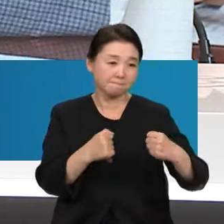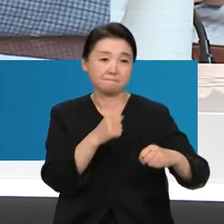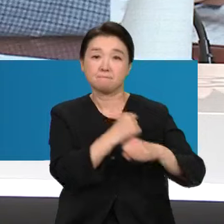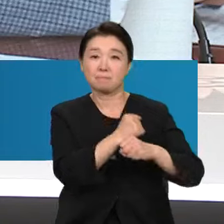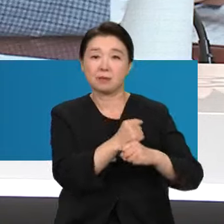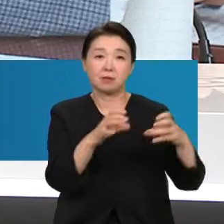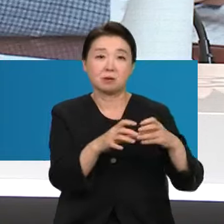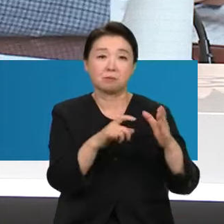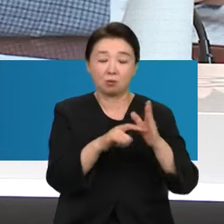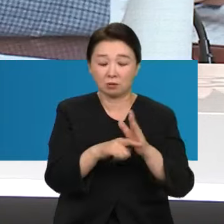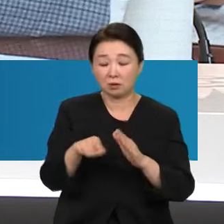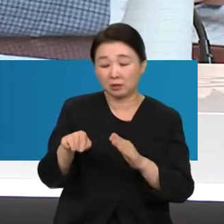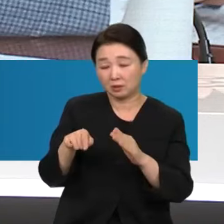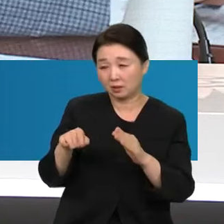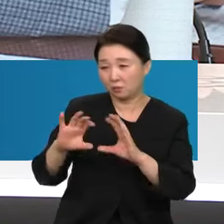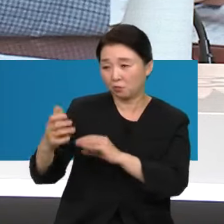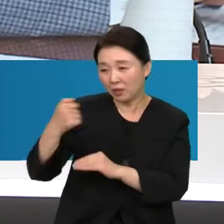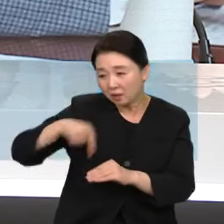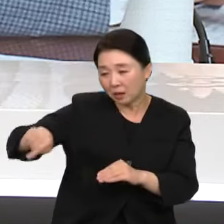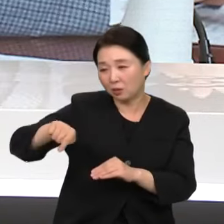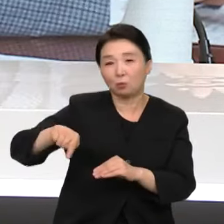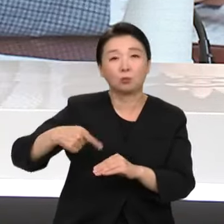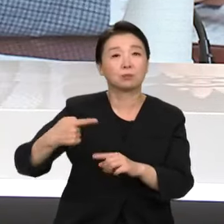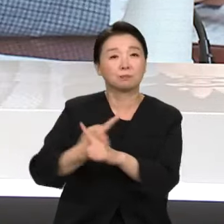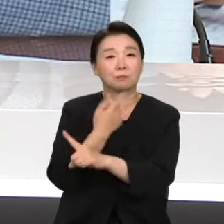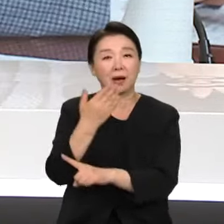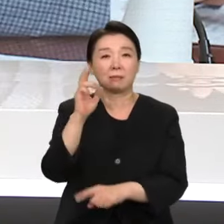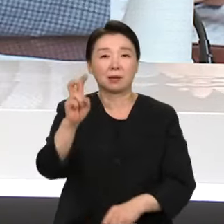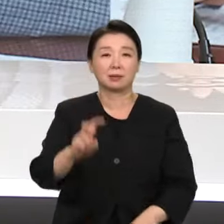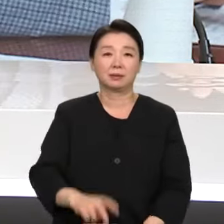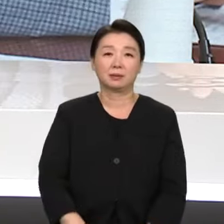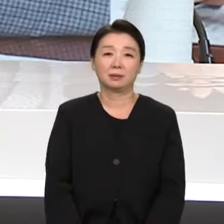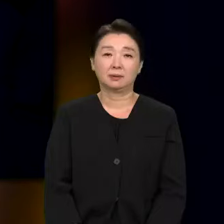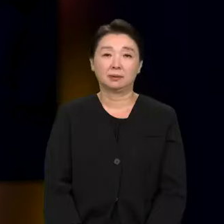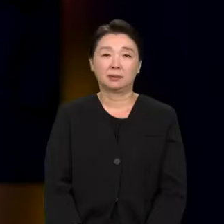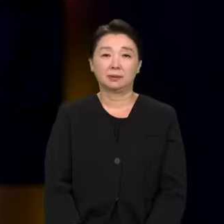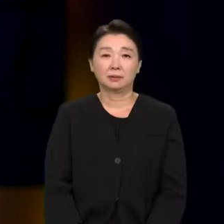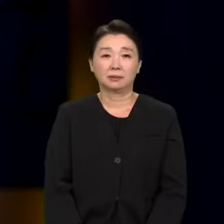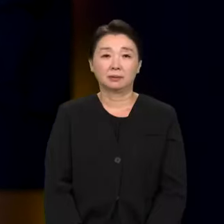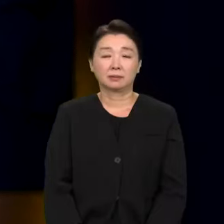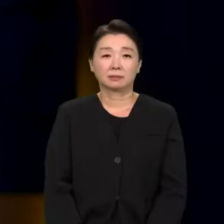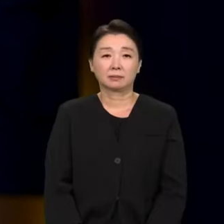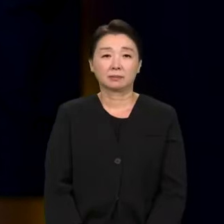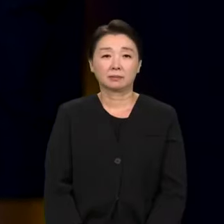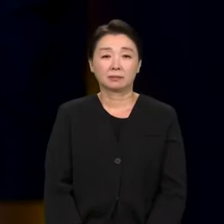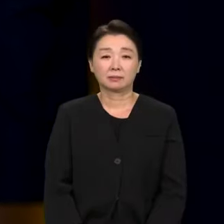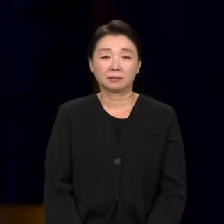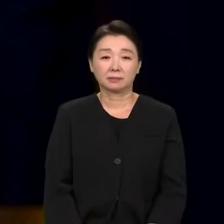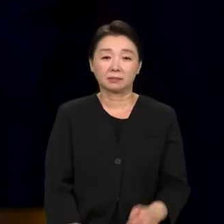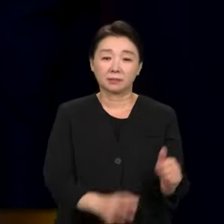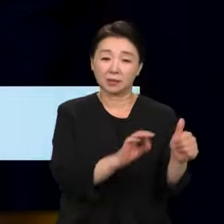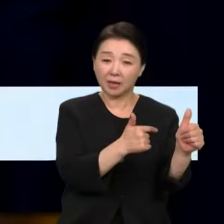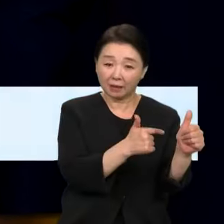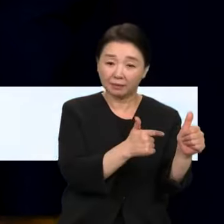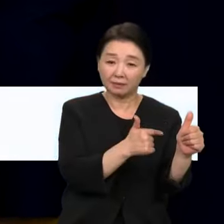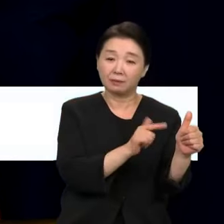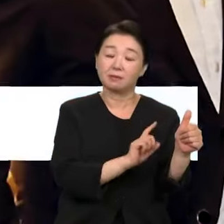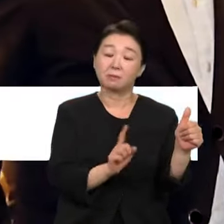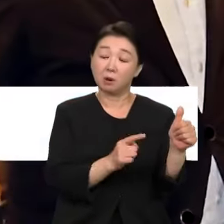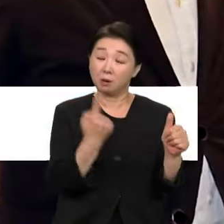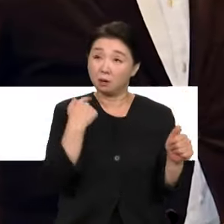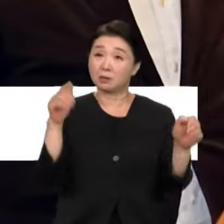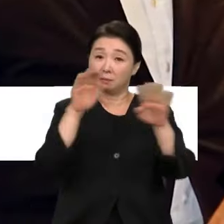여권 지형에도 변동이 생길 수 있습니다 하혜빈 기자입니다 한동훈 국민의 힘 대표는 어제